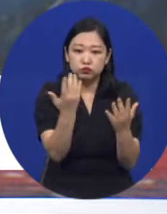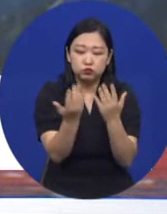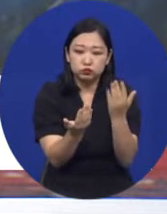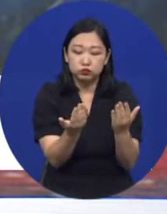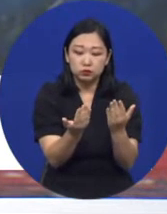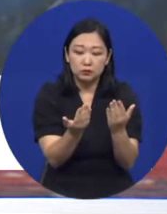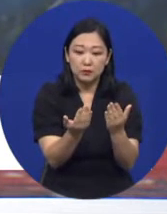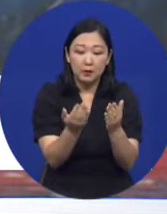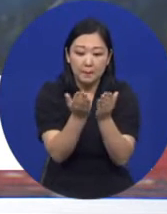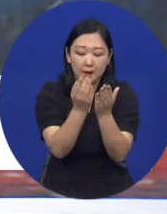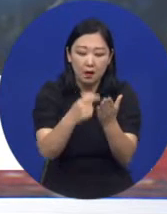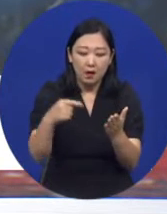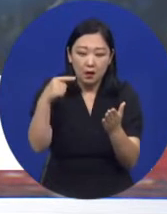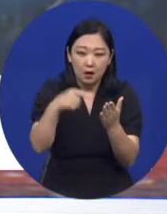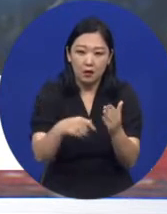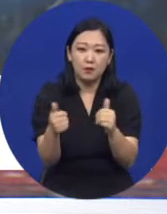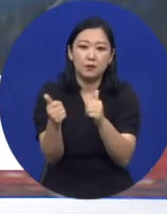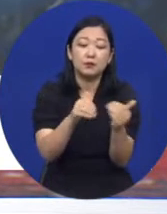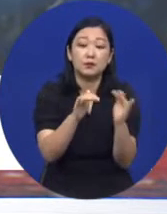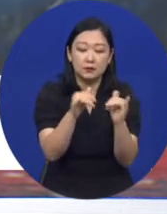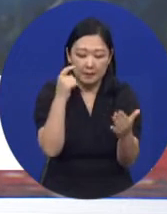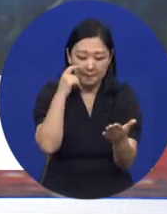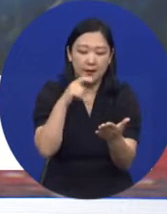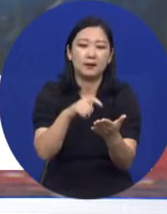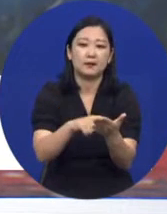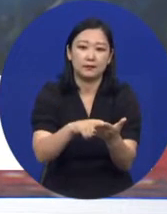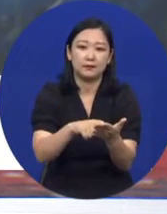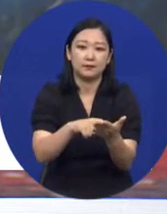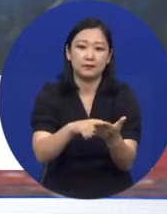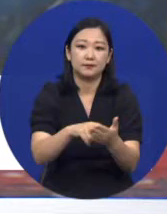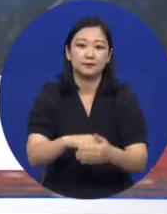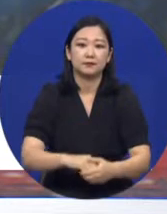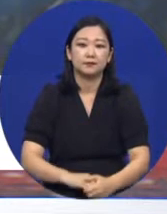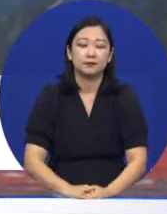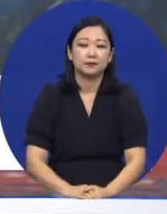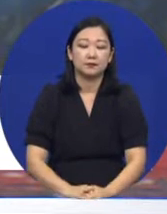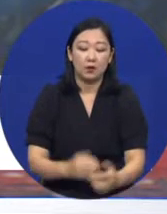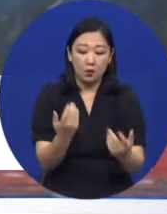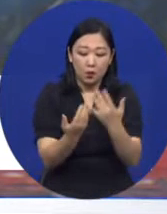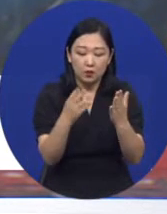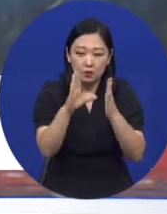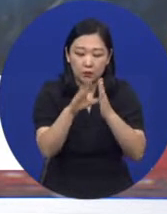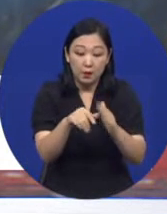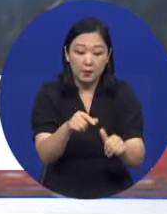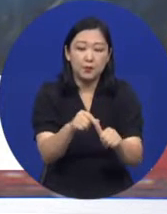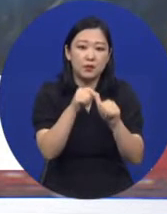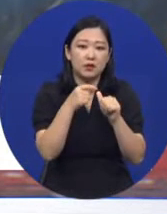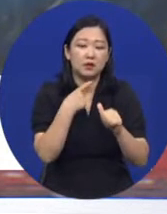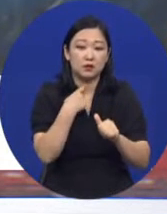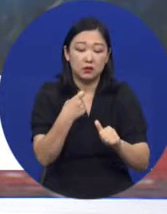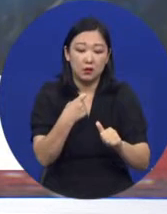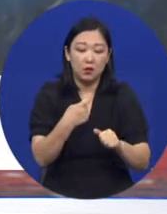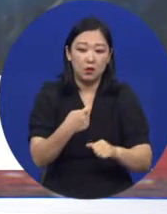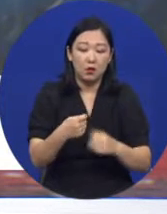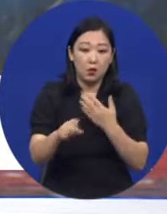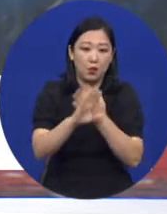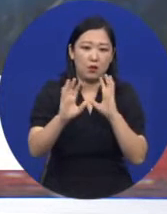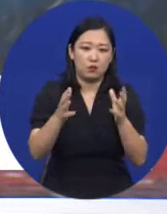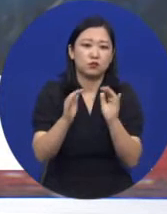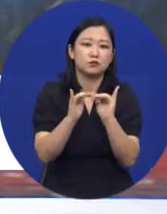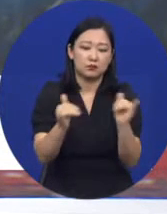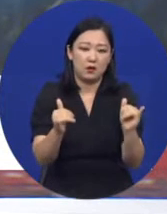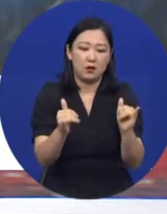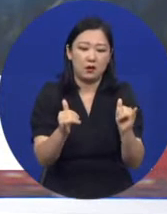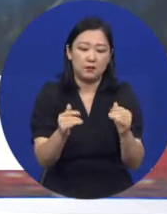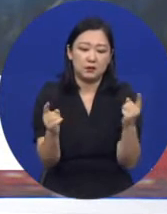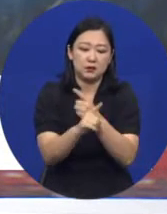실종자로 추정되는 시신 한 구가 수색 닷새 만에 발견됐습니다. 또 화재 당시 구조됐던 외국인 선원 한 명은 치료를